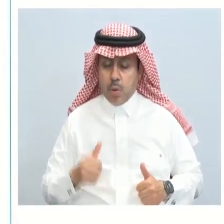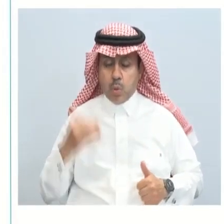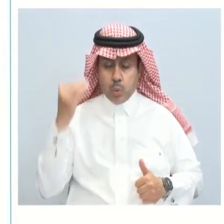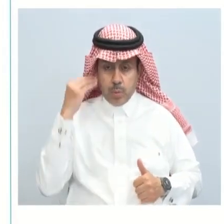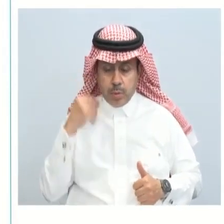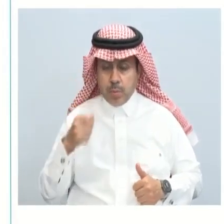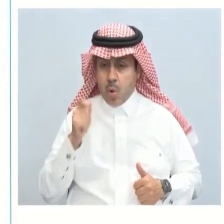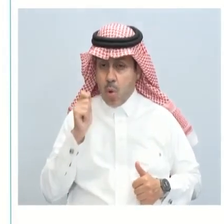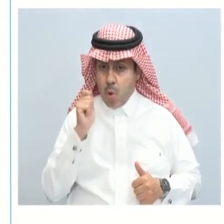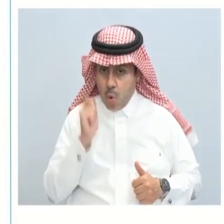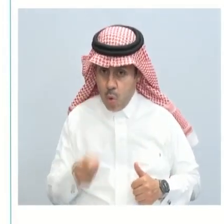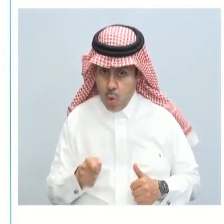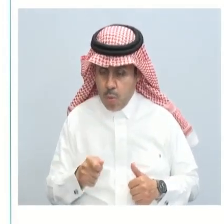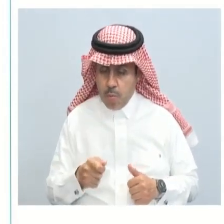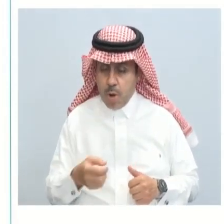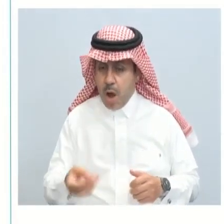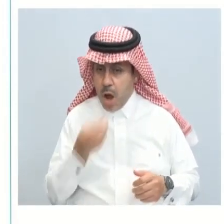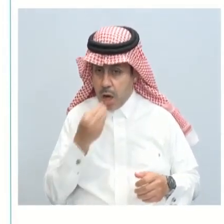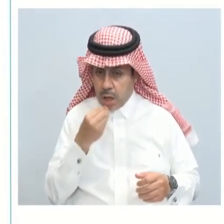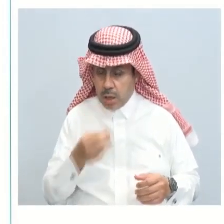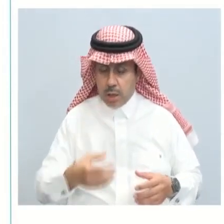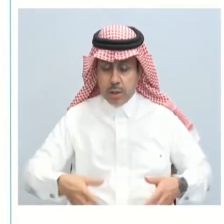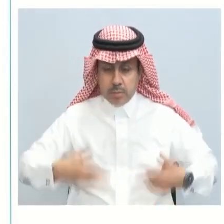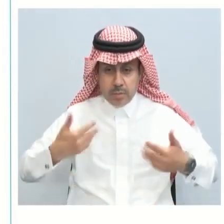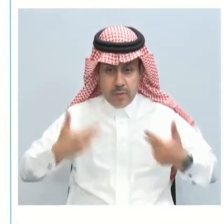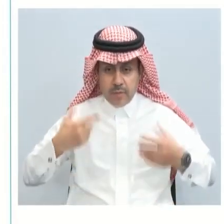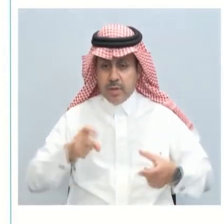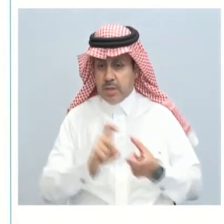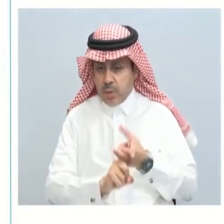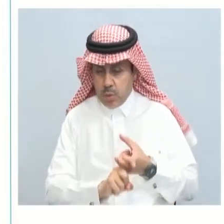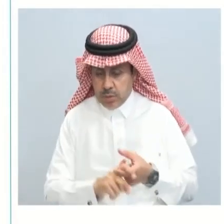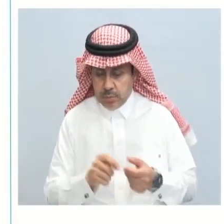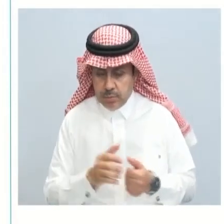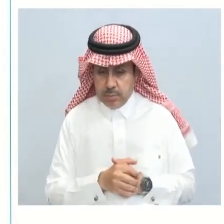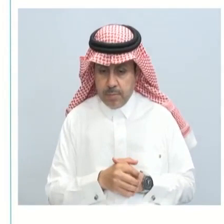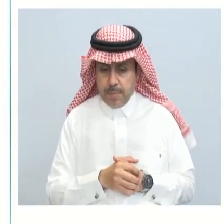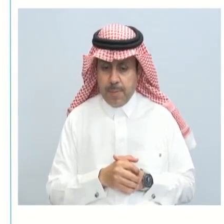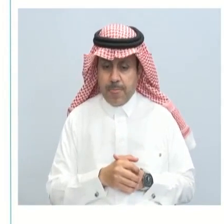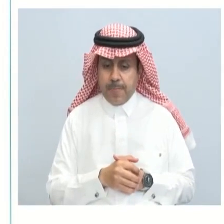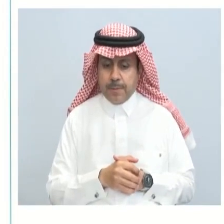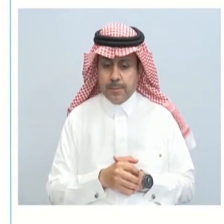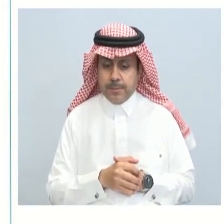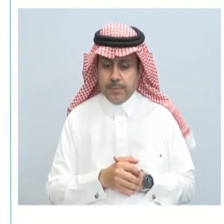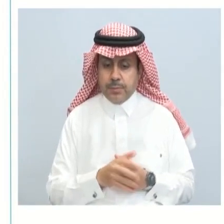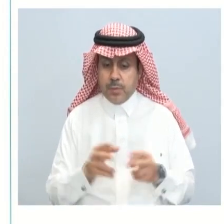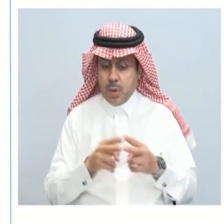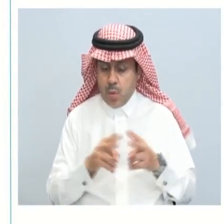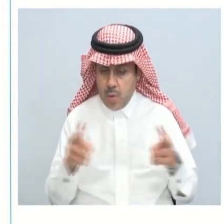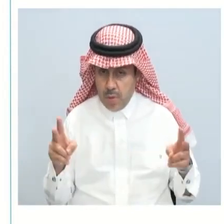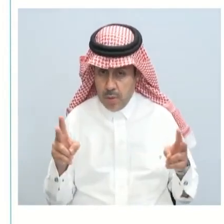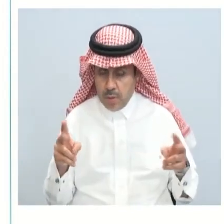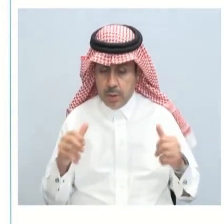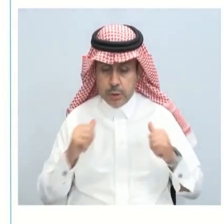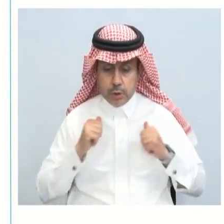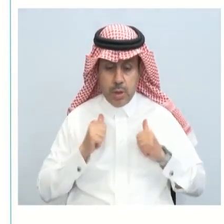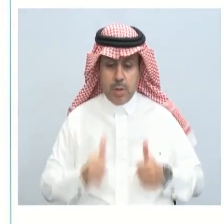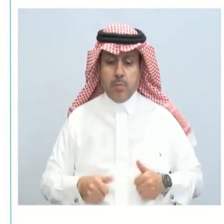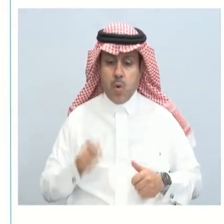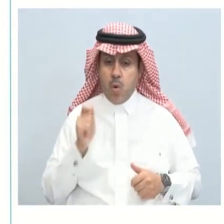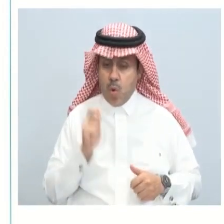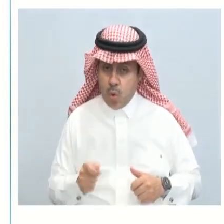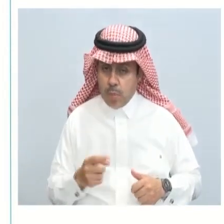العرس فيعرف الحكم في اقامه هذه الوليمه كذلك ايضا من الاهداف ان يوضح